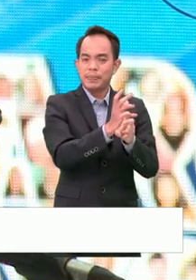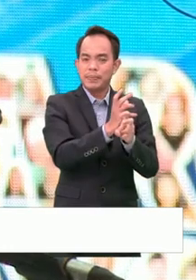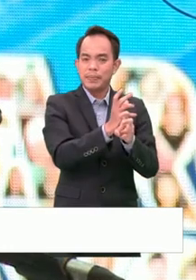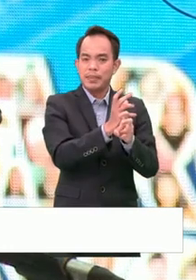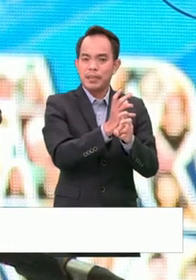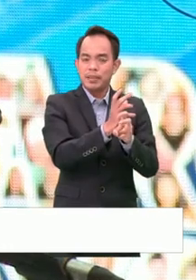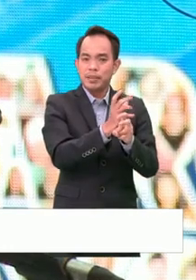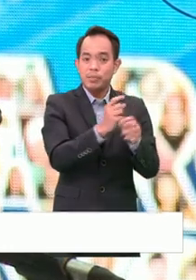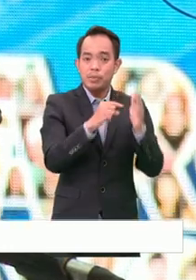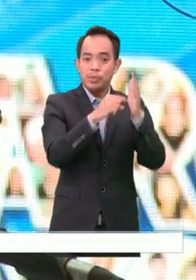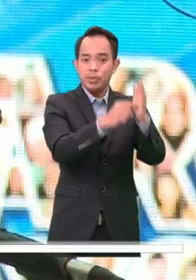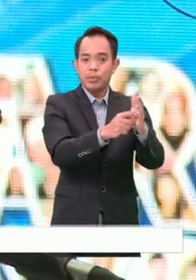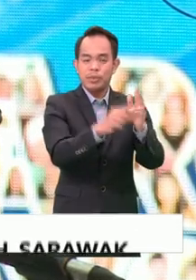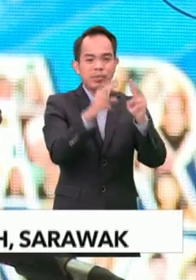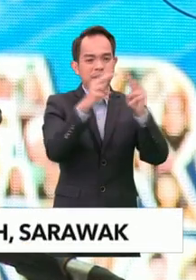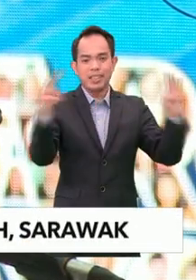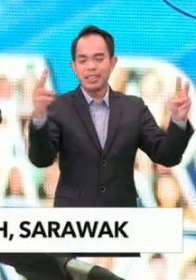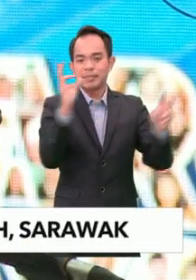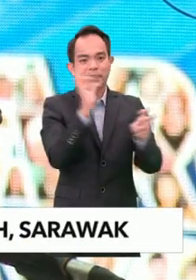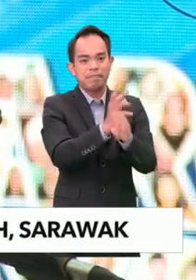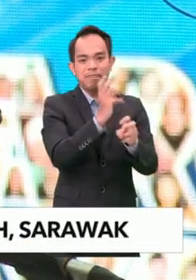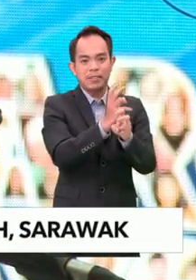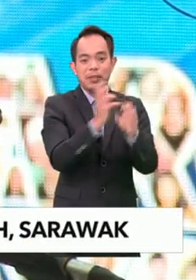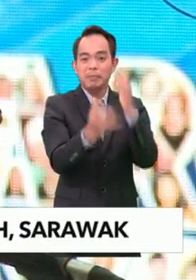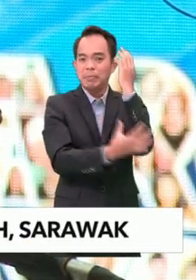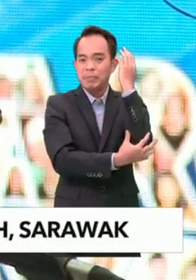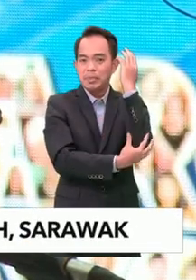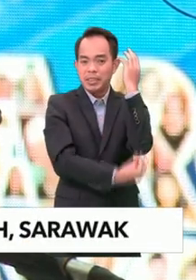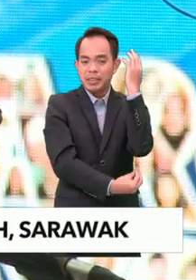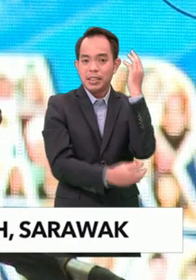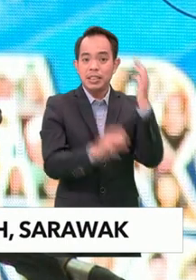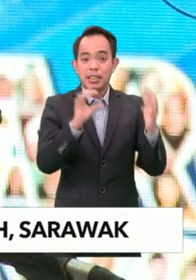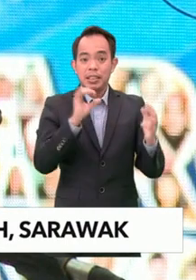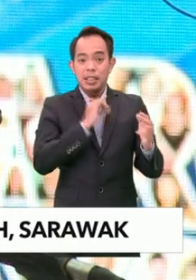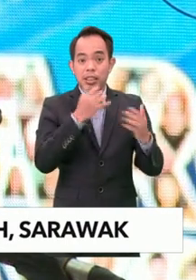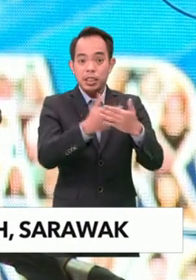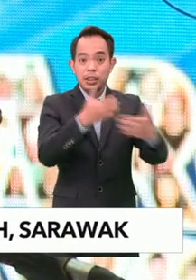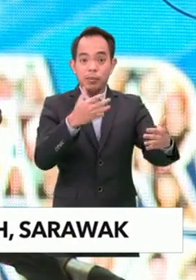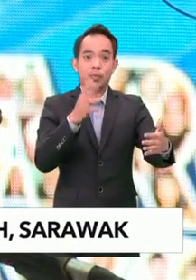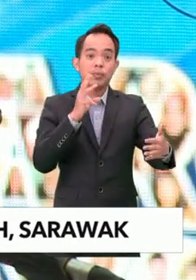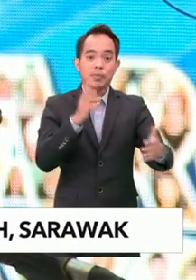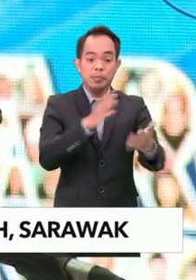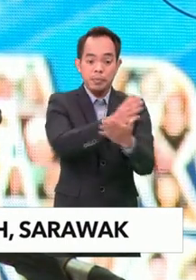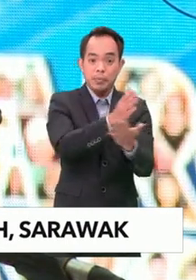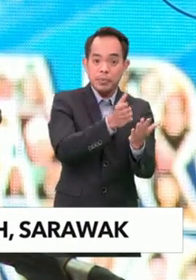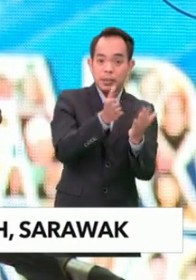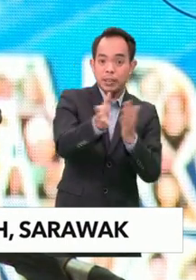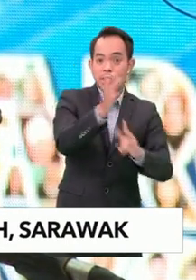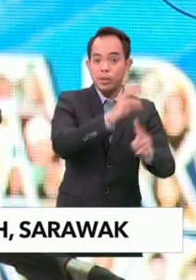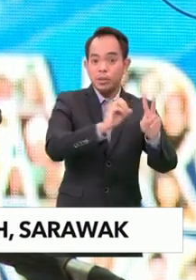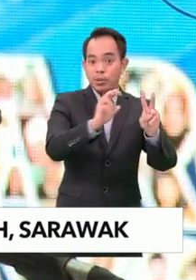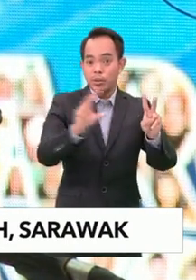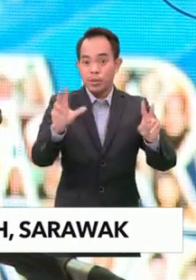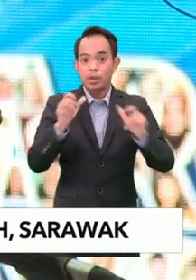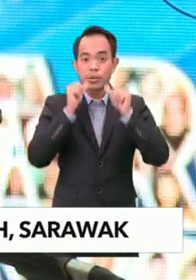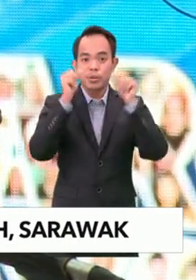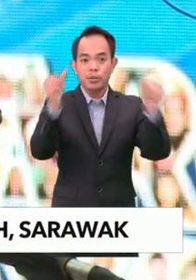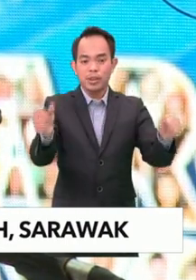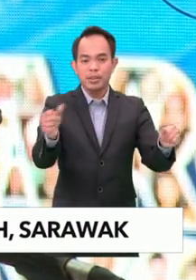yang kedudukannya amat dahil sekali. Dan saya sebelum bajet diumumkan, saya tak boleh buka rahsia.